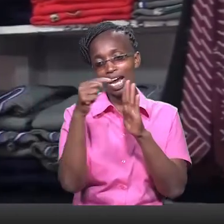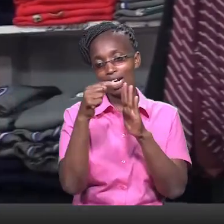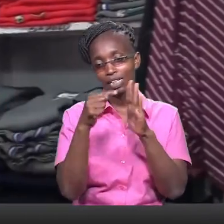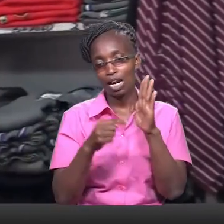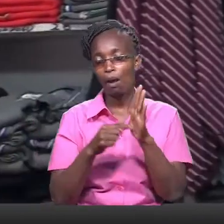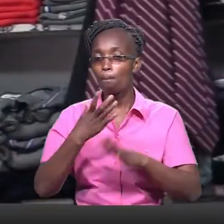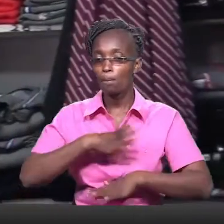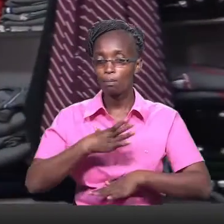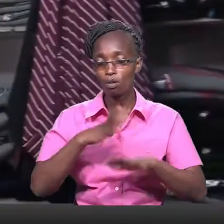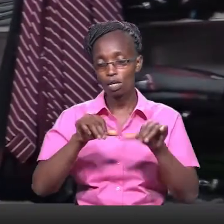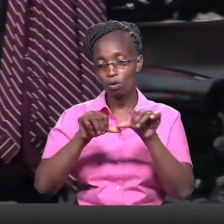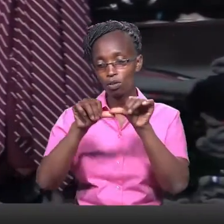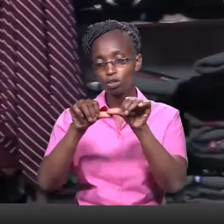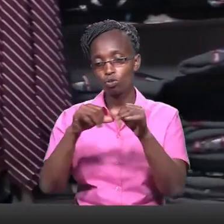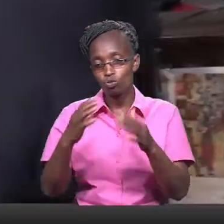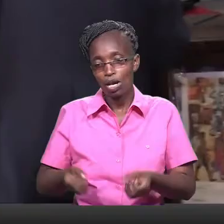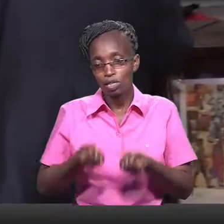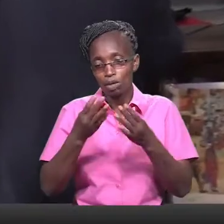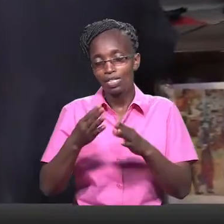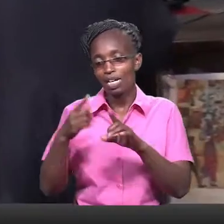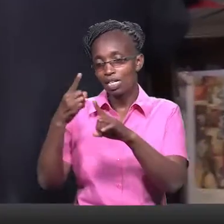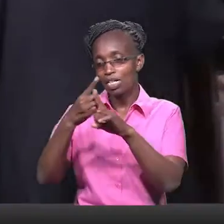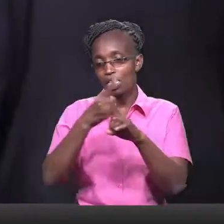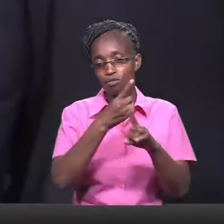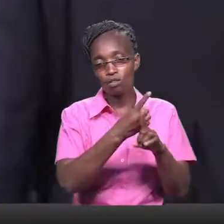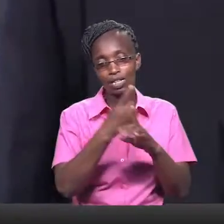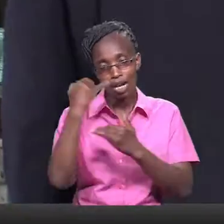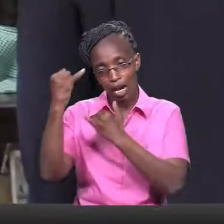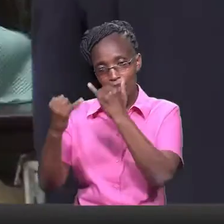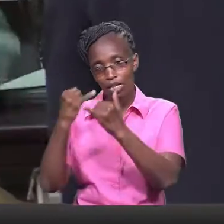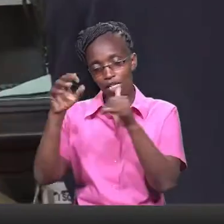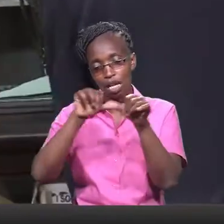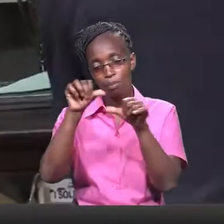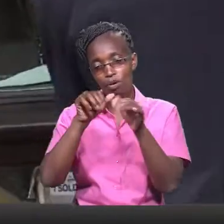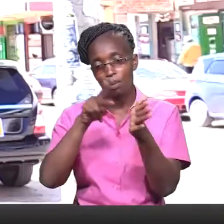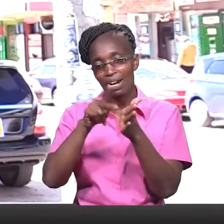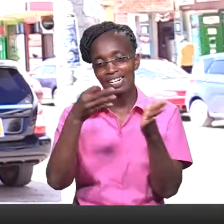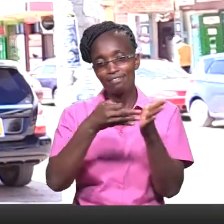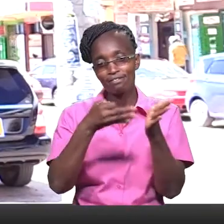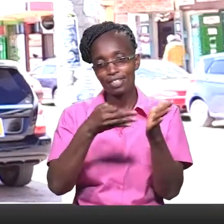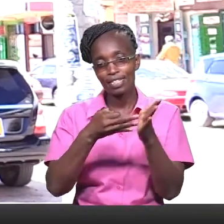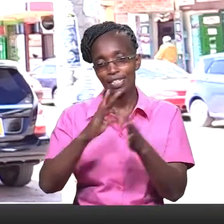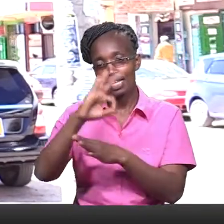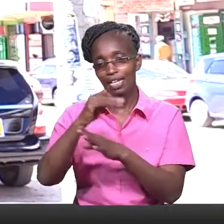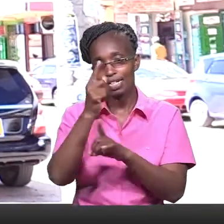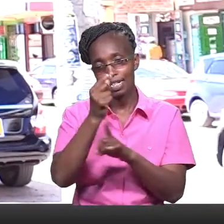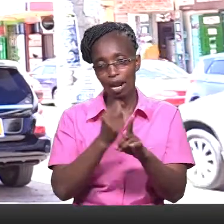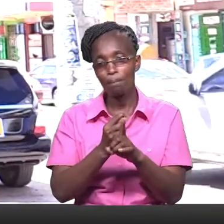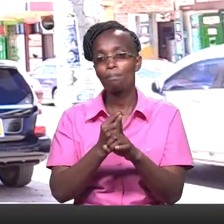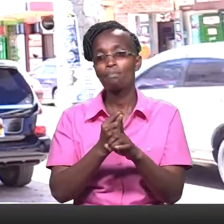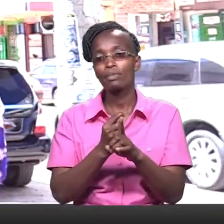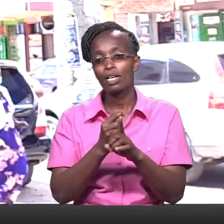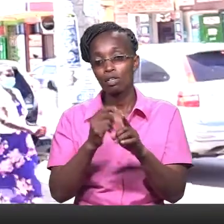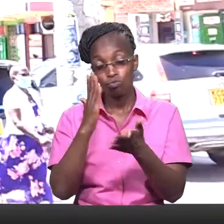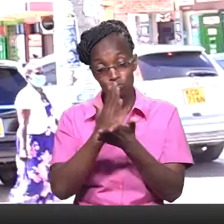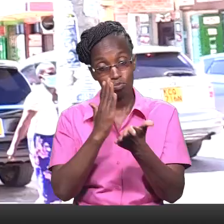wameelezea hisia tofauti kufuatia mzigo wa kulipa karo ya shule muhula wa tatu unapoanza. Maisha imekuwa mangumu